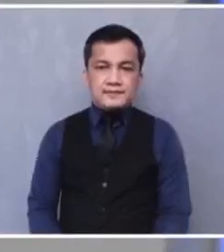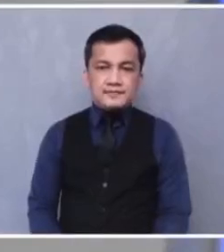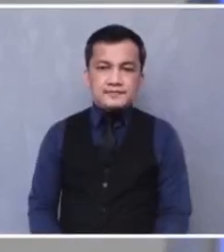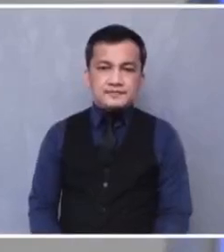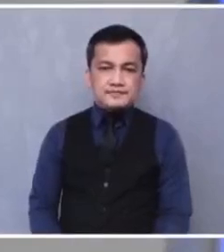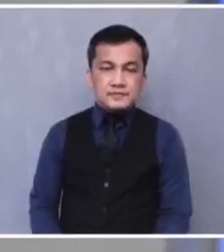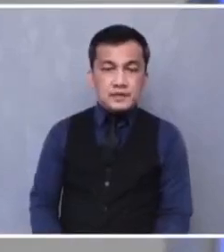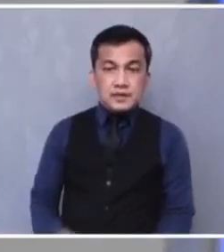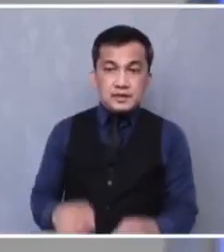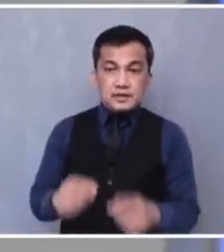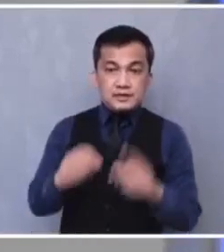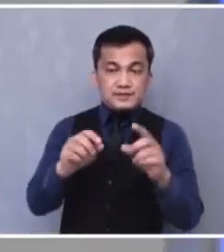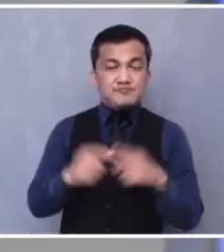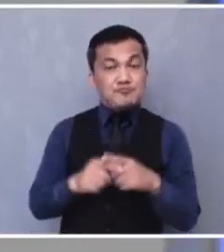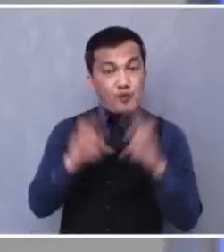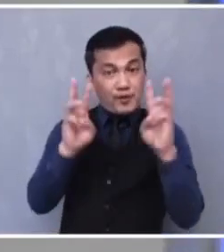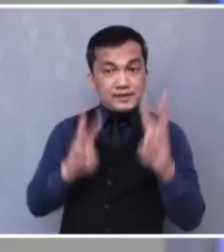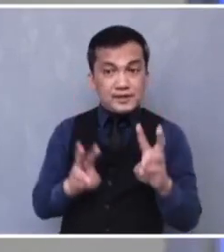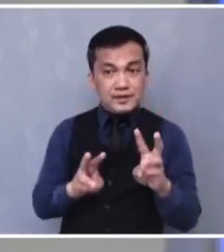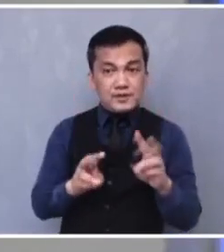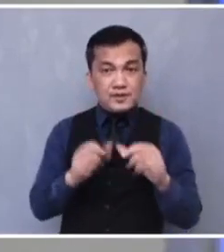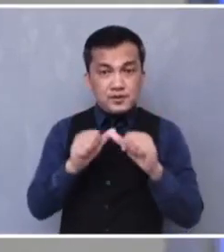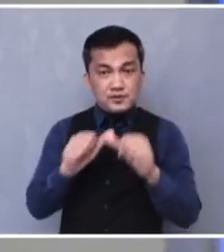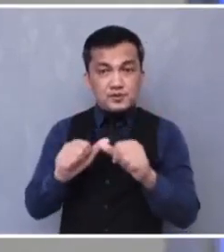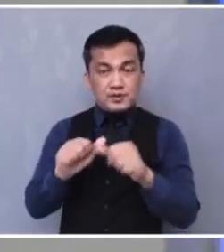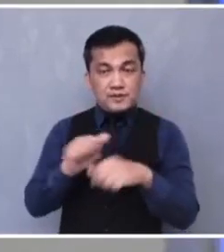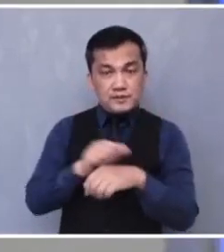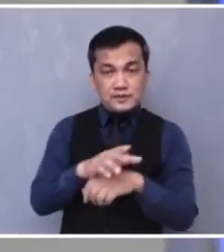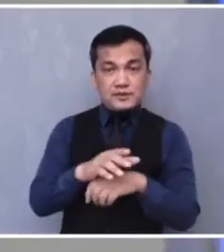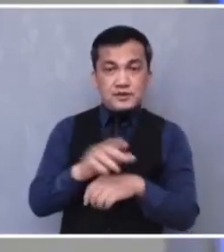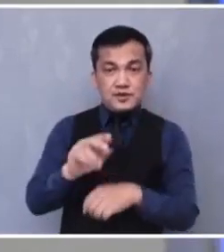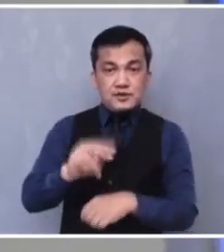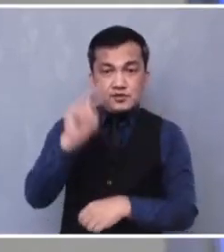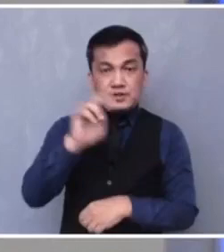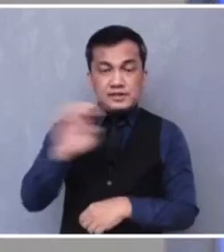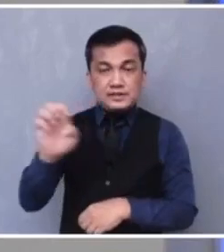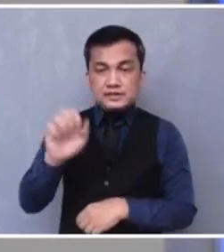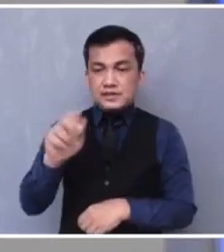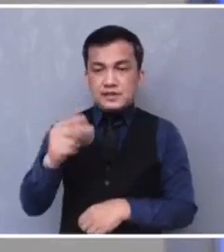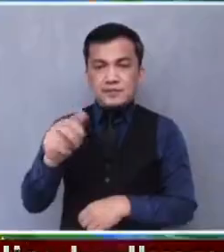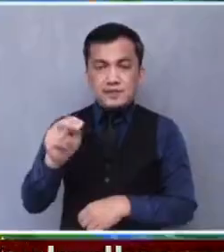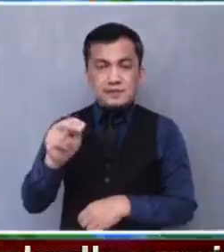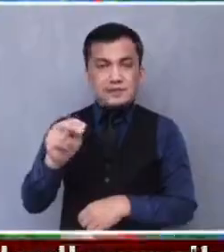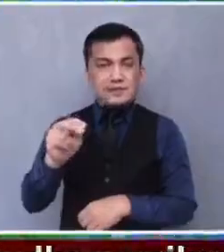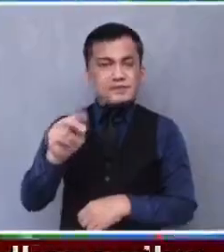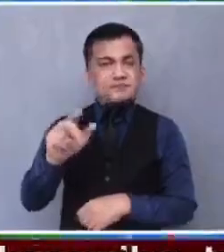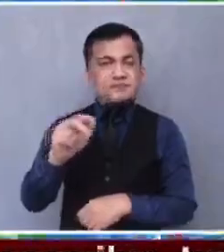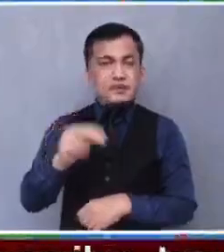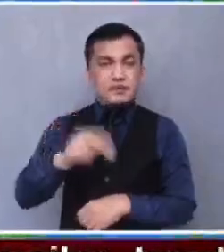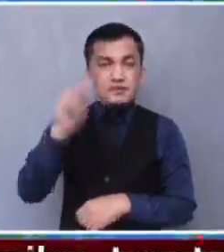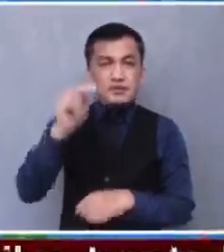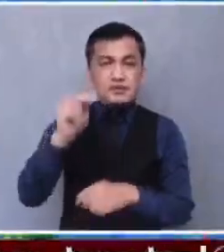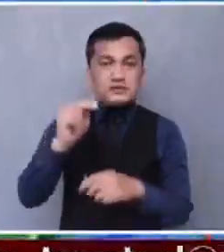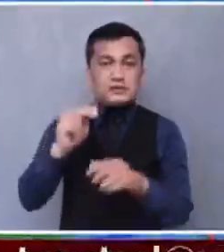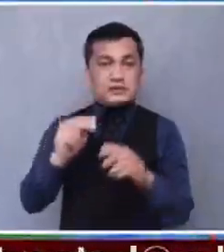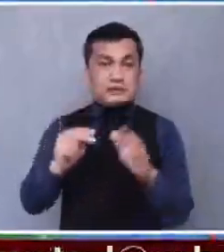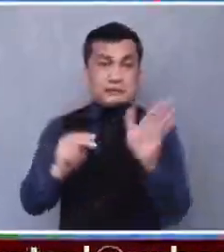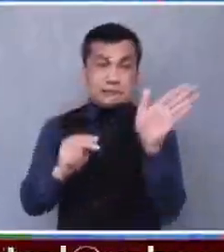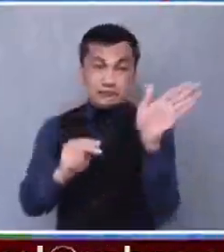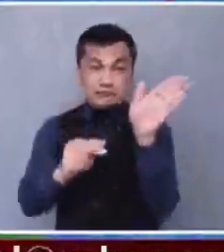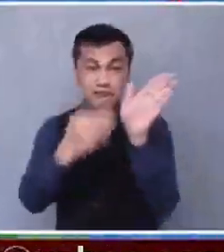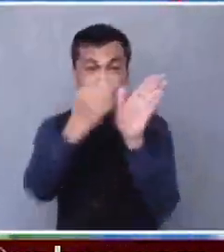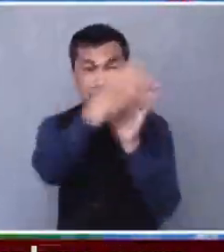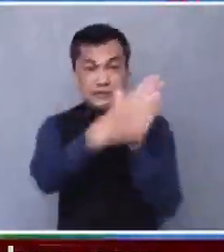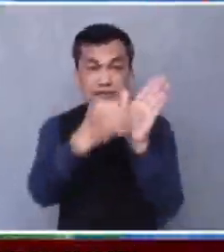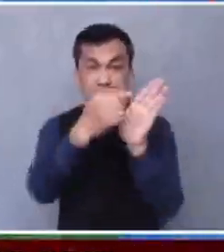Sa lagay ng panahon, patuloy na nakakaapekto ang Northeast Monsoon o amihan sa Northern Luzon. Magdadala ito ng maulap na panahon na may